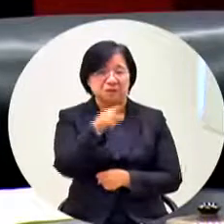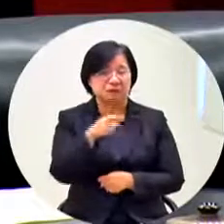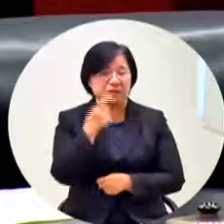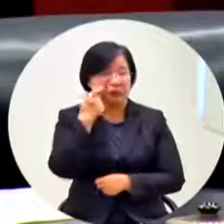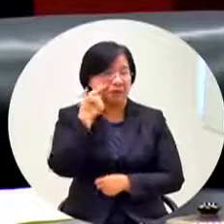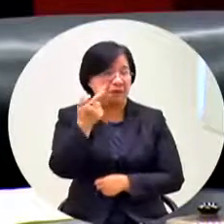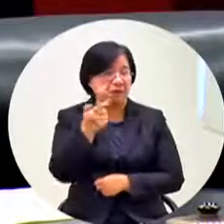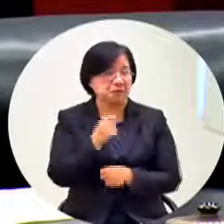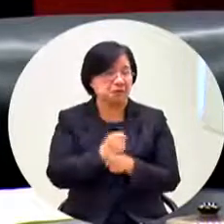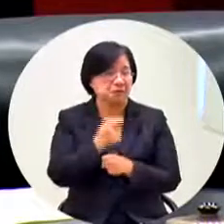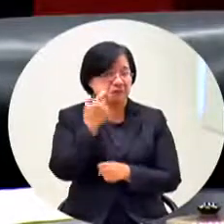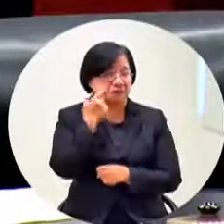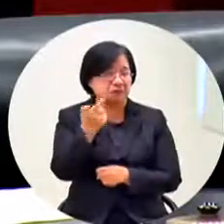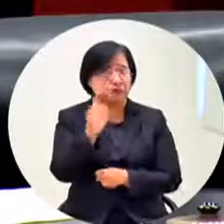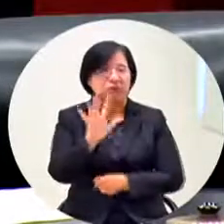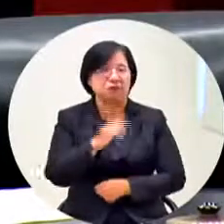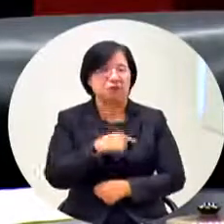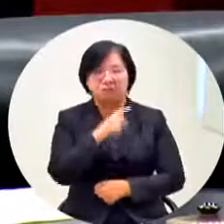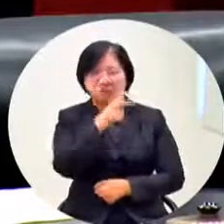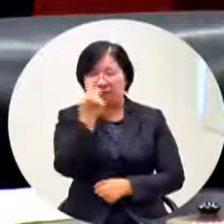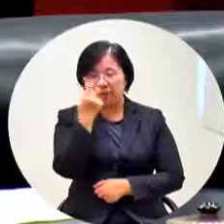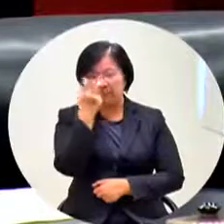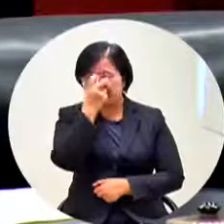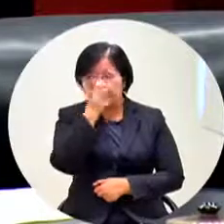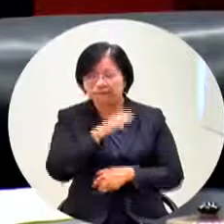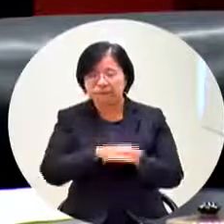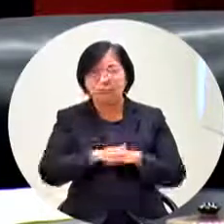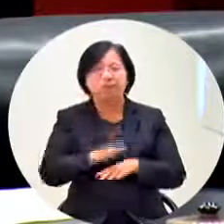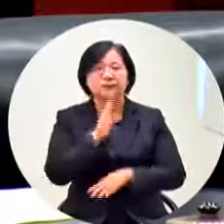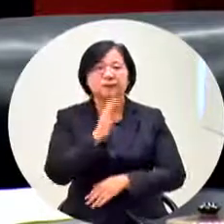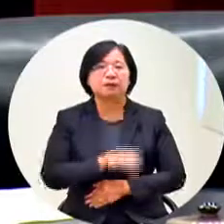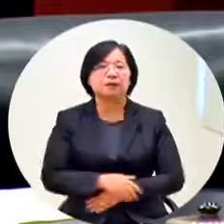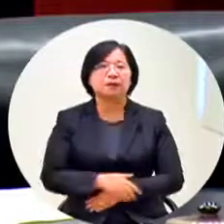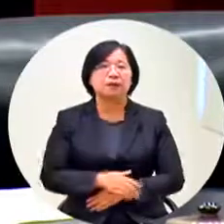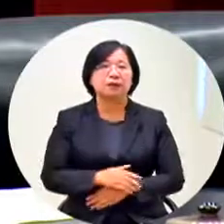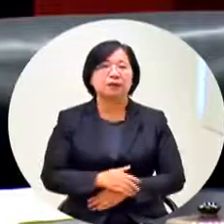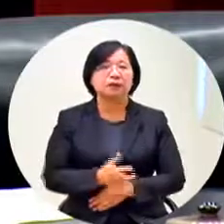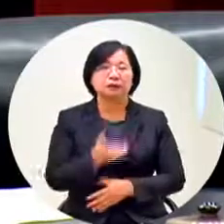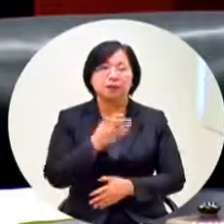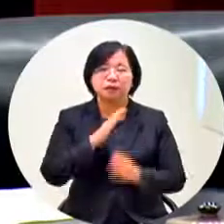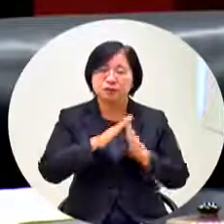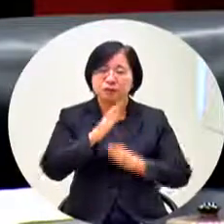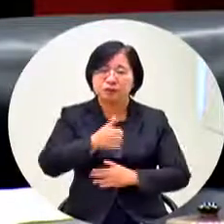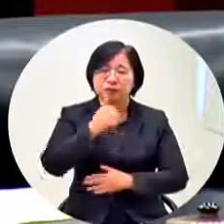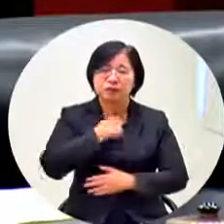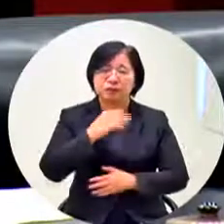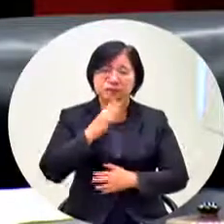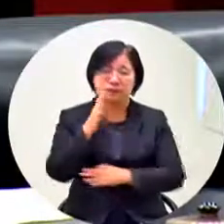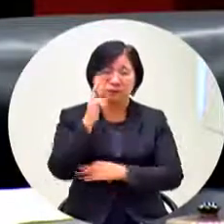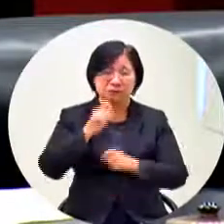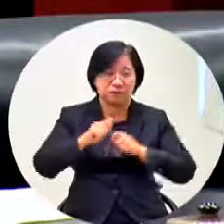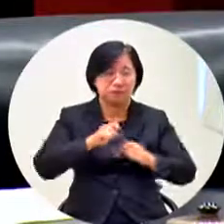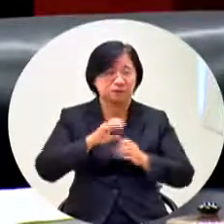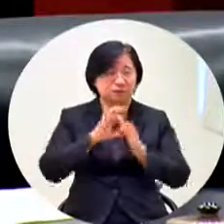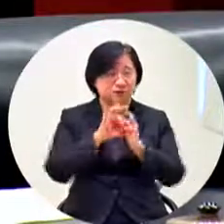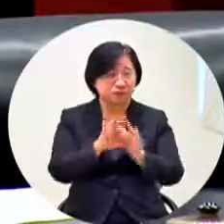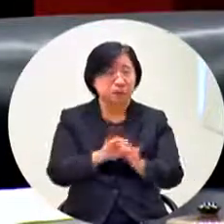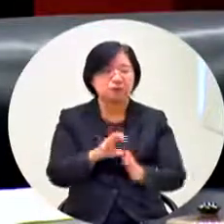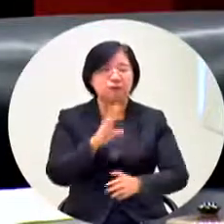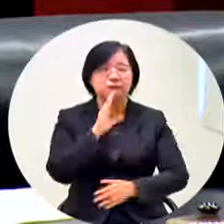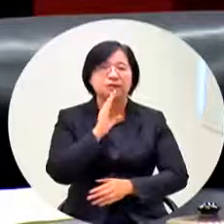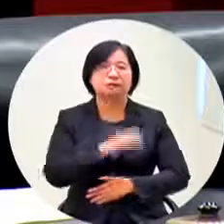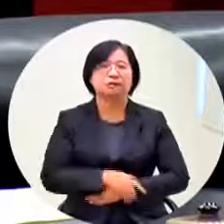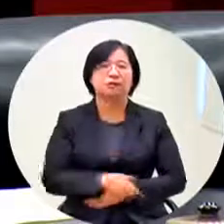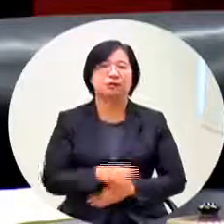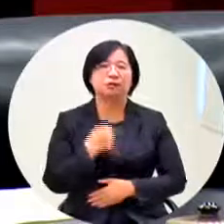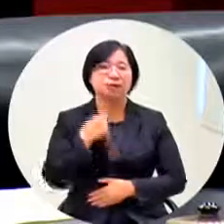好吗？那所以我要想，既然我们市长你说你们的政策是延续性的，我要来这边